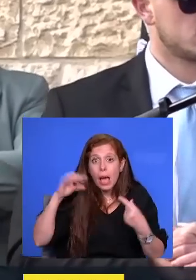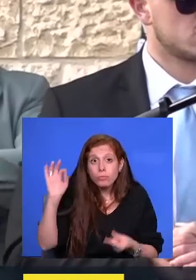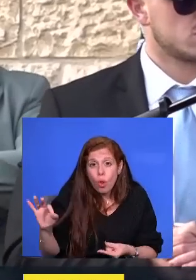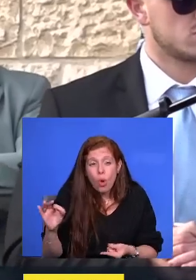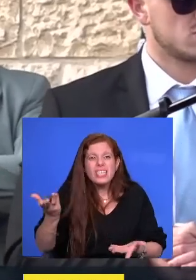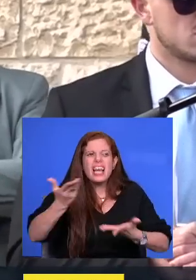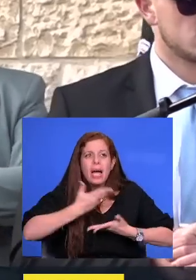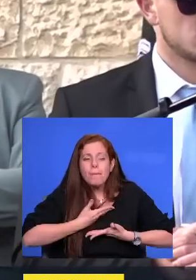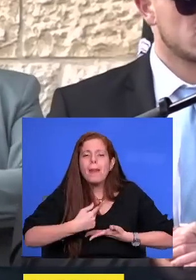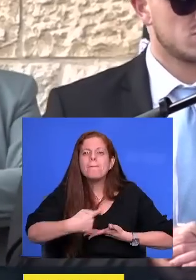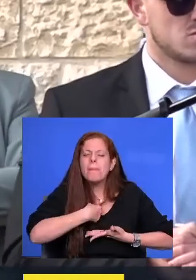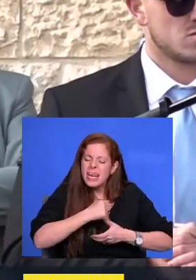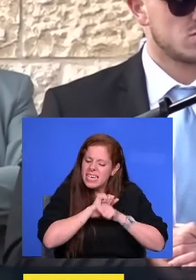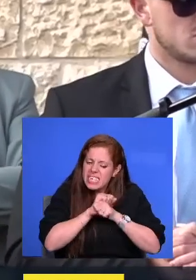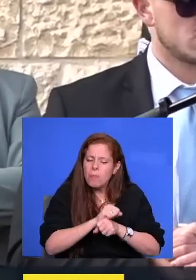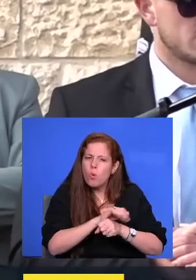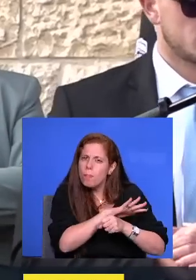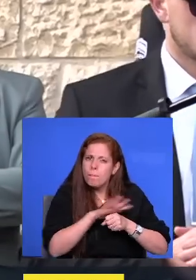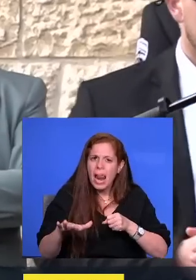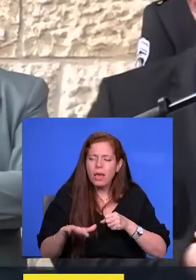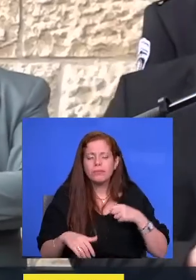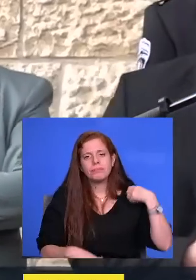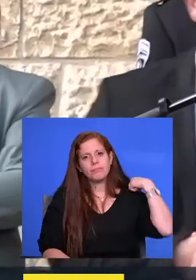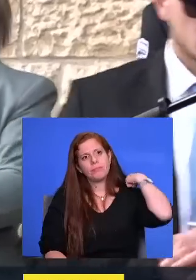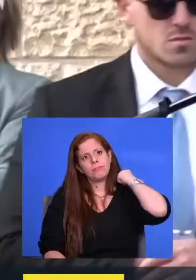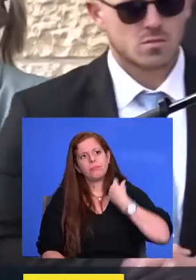יקבל ממני גיבוי מלא.